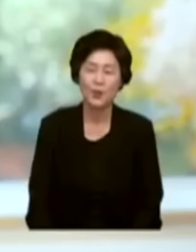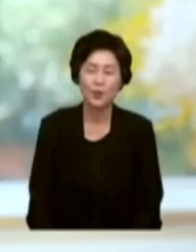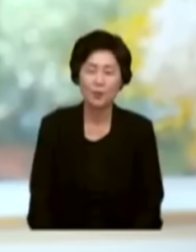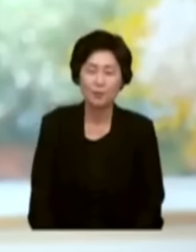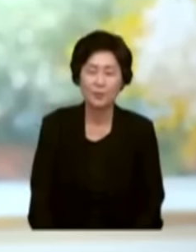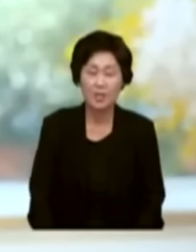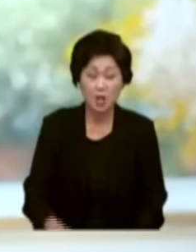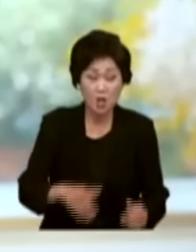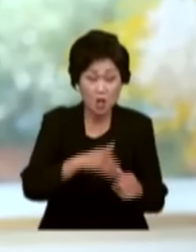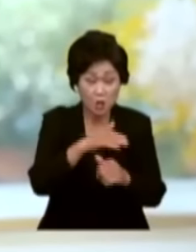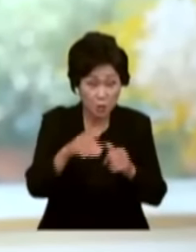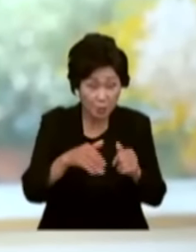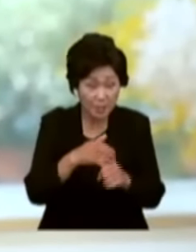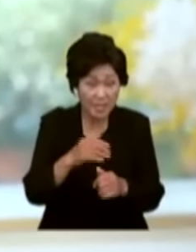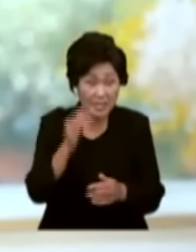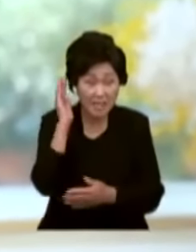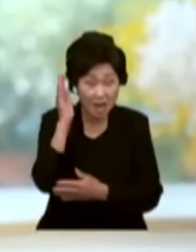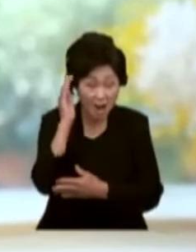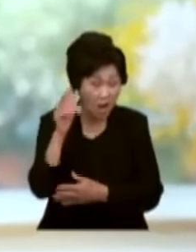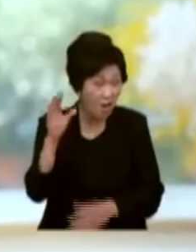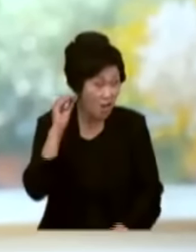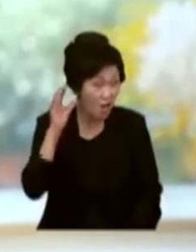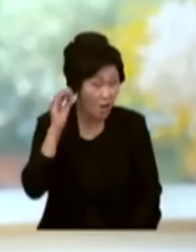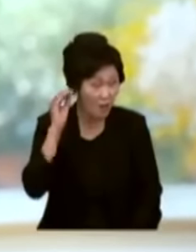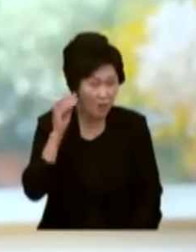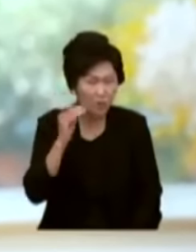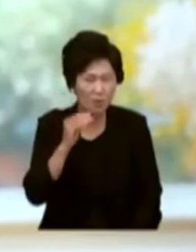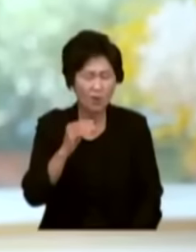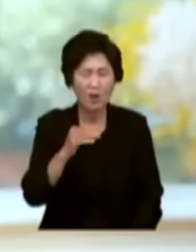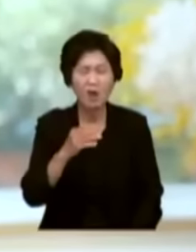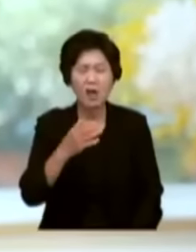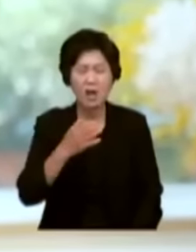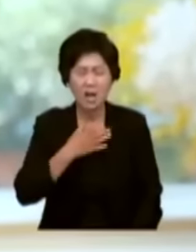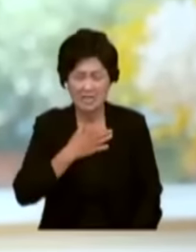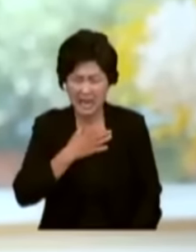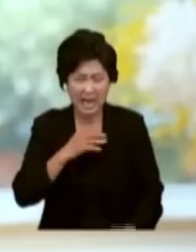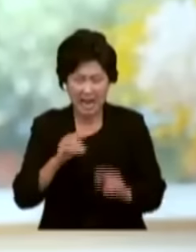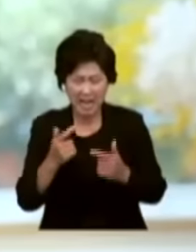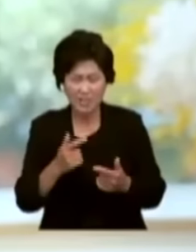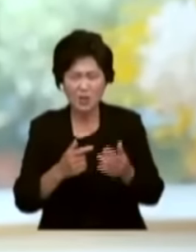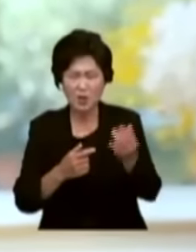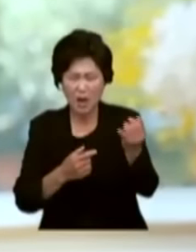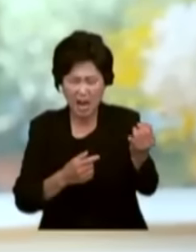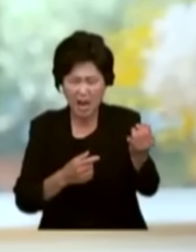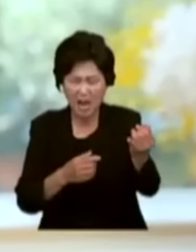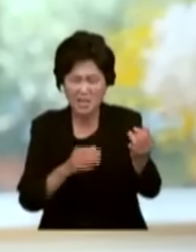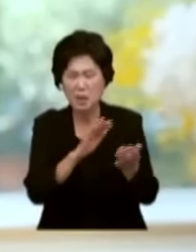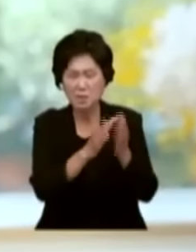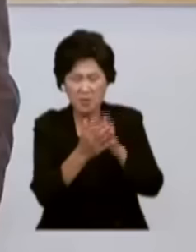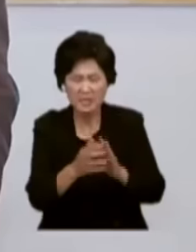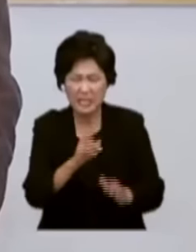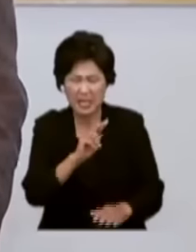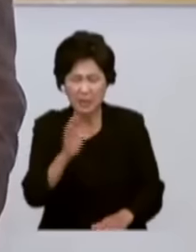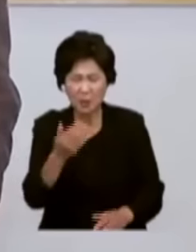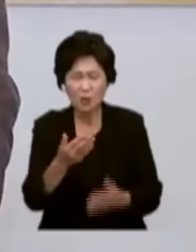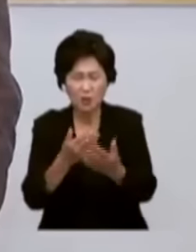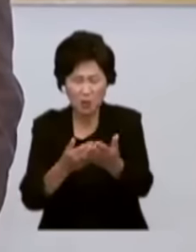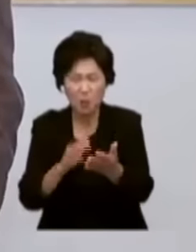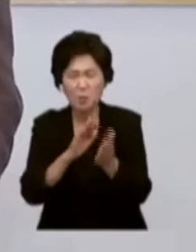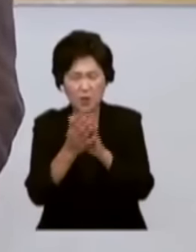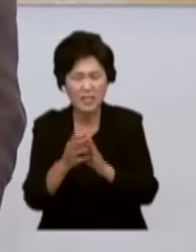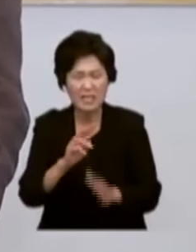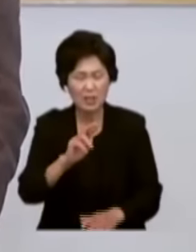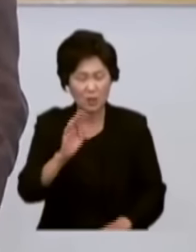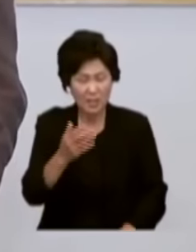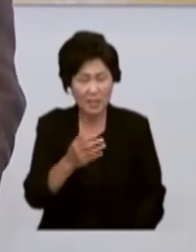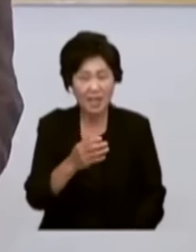변해야 되는데 하나님은 아니다. 아휴, 하나님 제 꼴보기 싫어요. 막 그러는데 제 아내가 좀 변했으면 좋겠어요. 하나님은 그러잖아요. 네. 아니야 네가 먼저 변해.